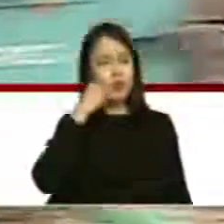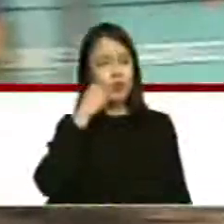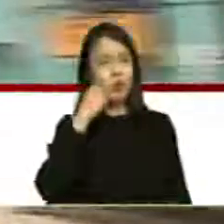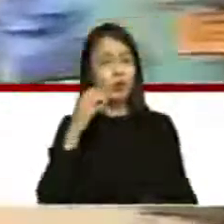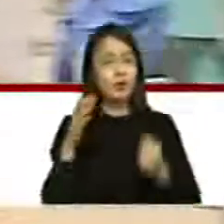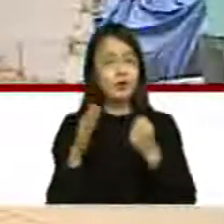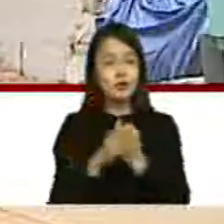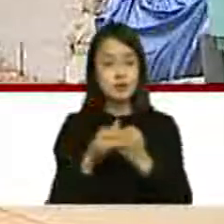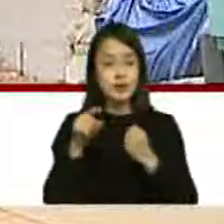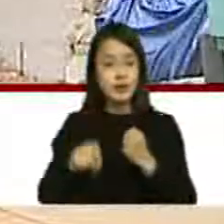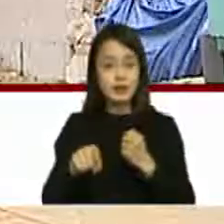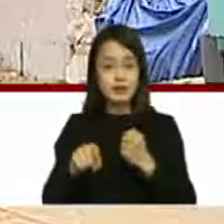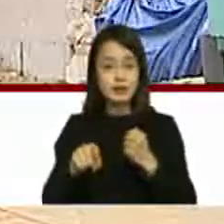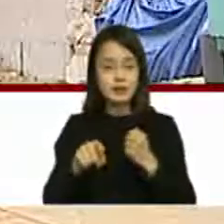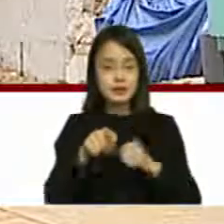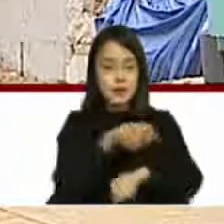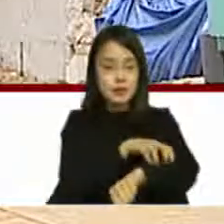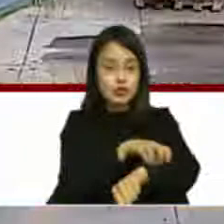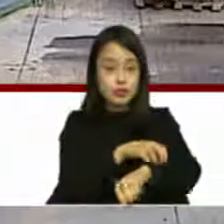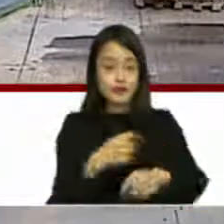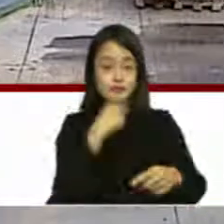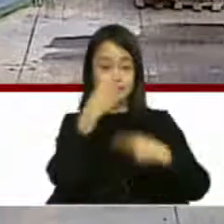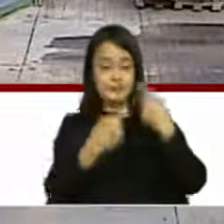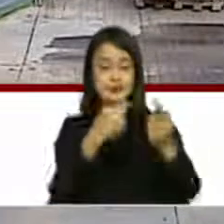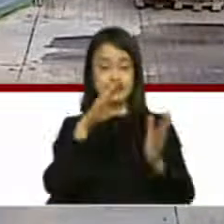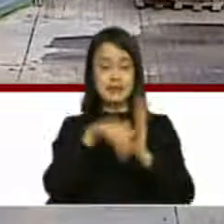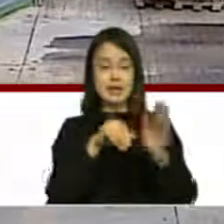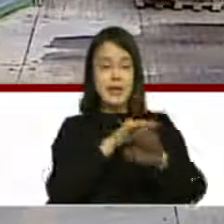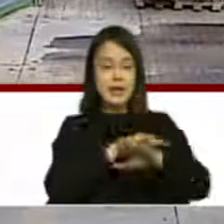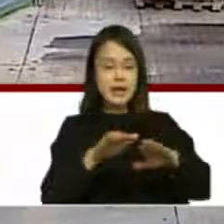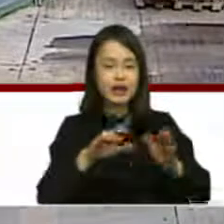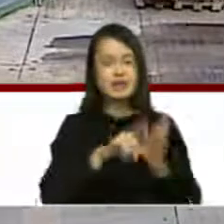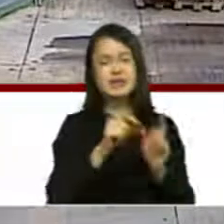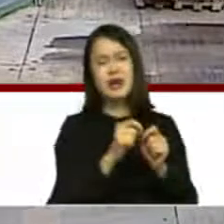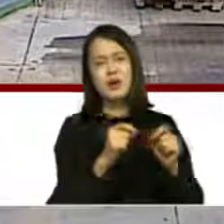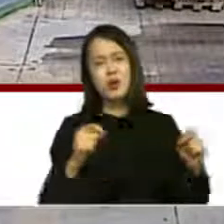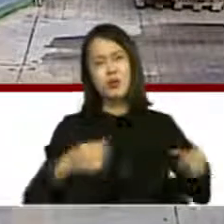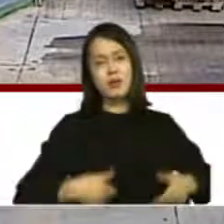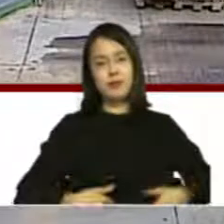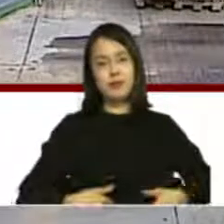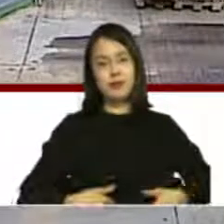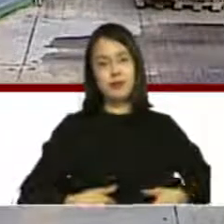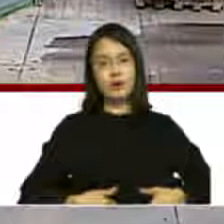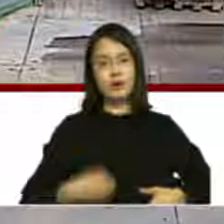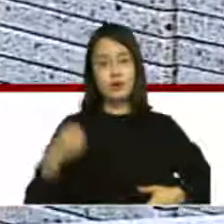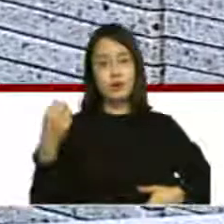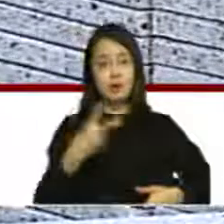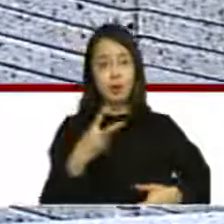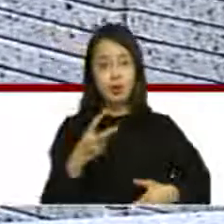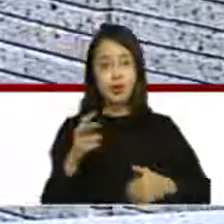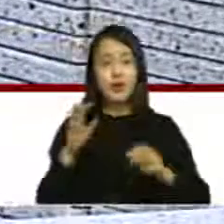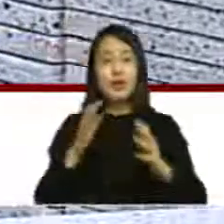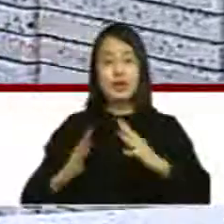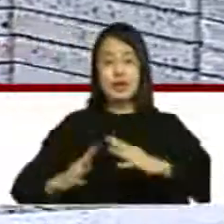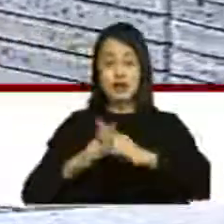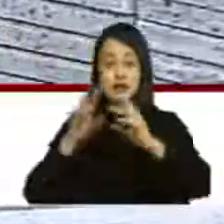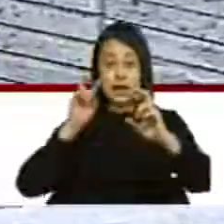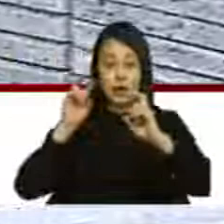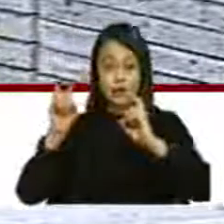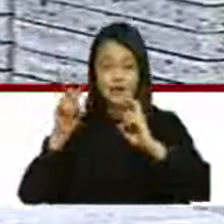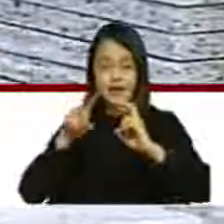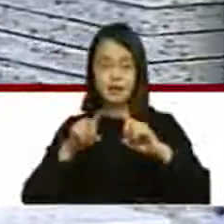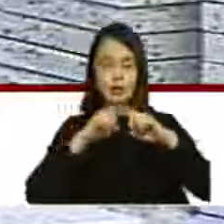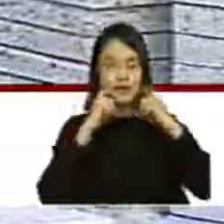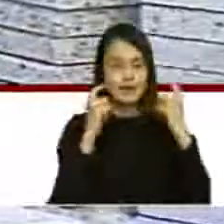되지만 민원 처리에 시간이 소요되고 적법하게 행사의 경우 주로 시공사가 민원인에게 타협안을 제시하게